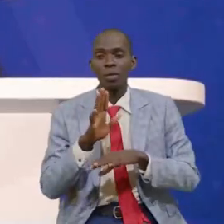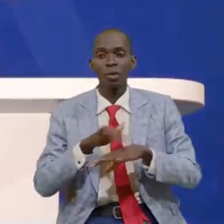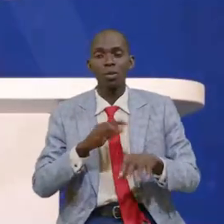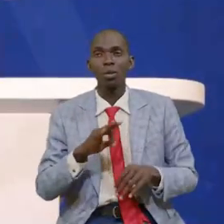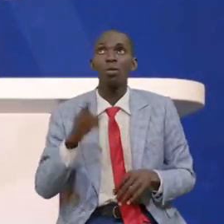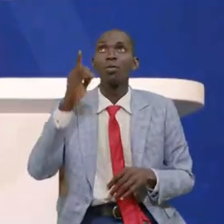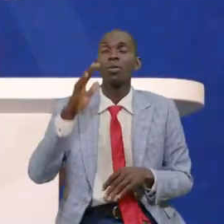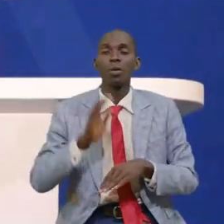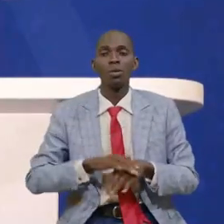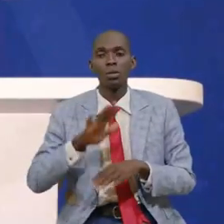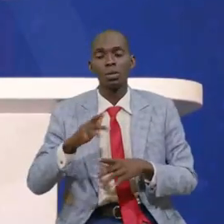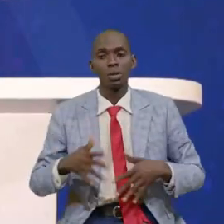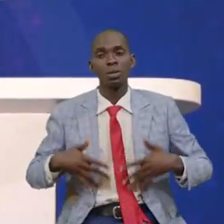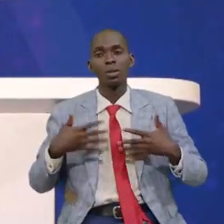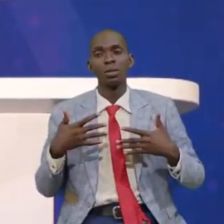L'appel de Dieu sur ta vie